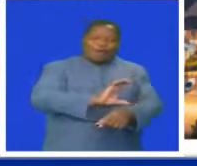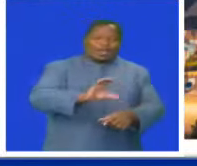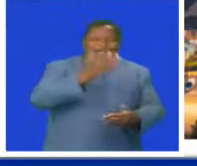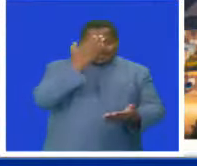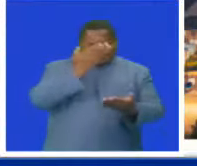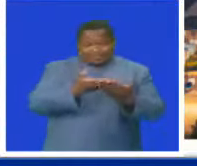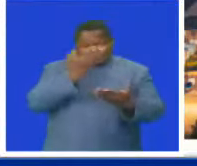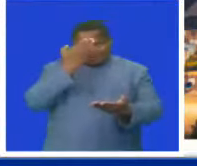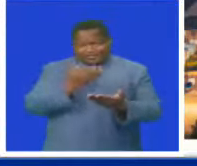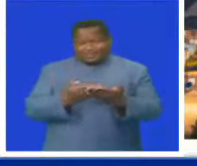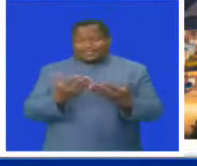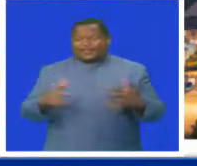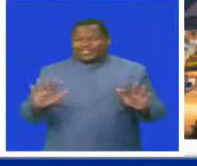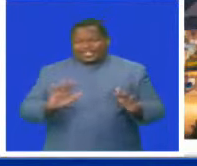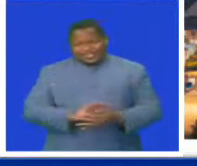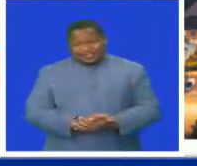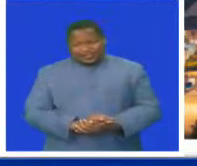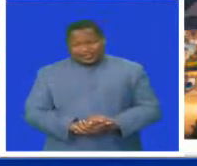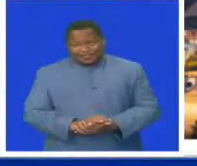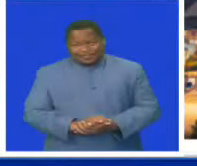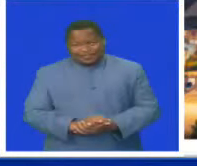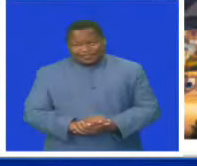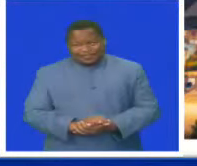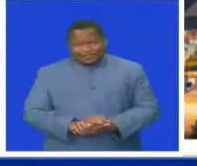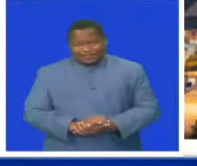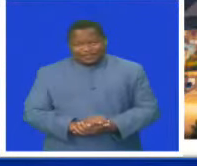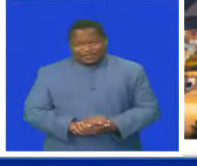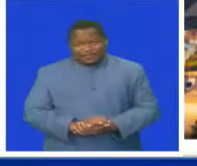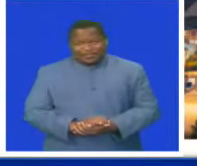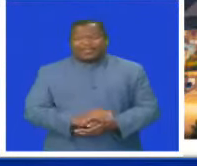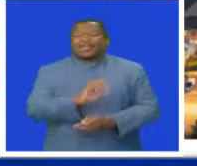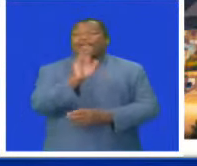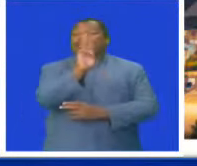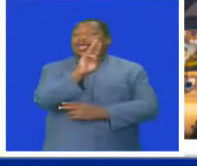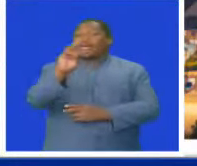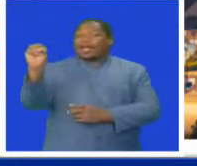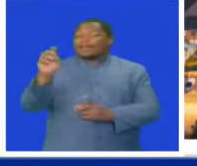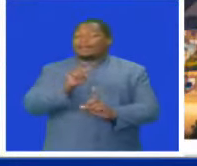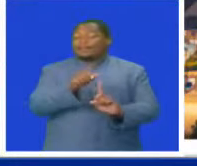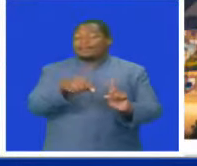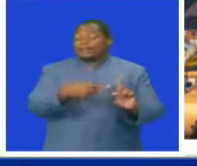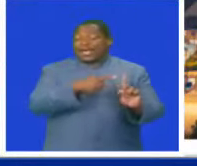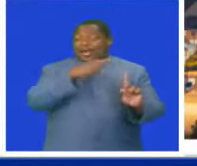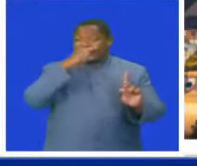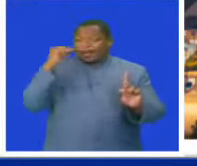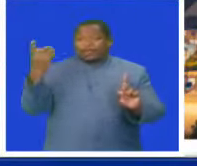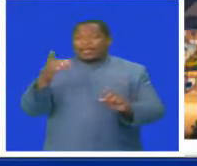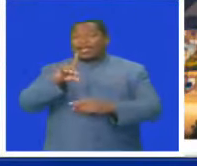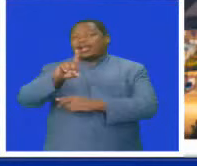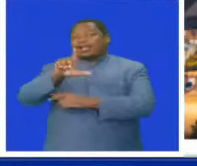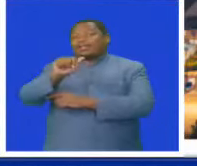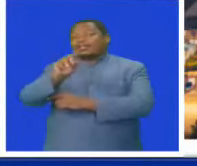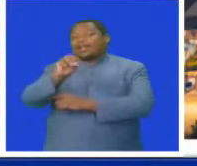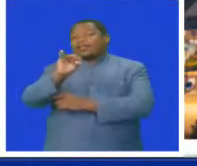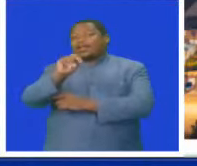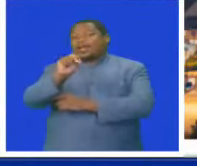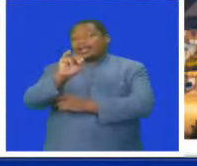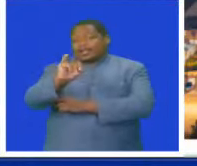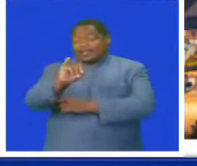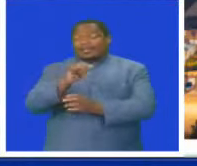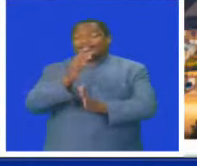Tindzaba Umhlonishwa ndunankulu Ambrose Dlamini uthi nalo lahle emhlane kubantu kanye